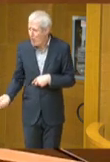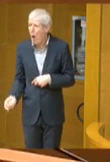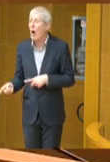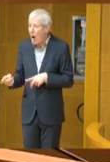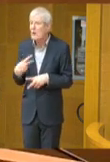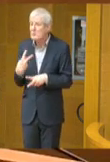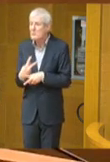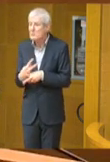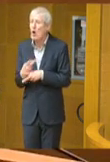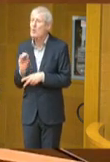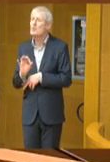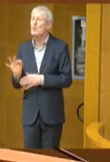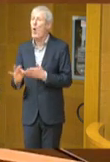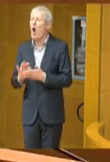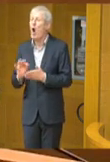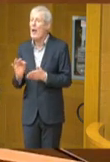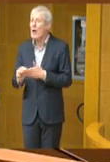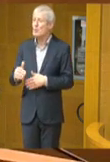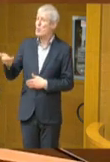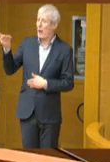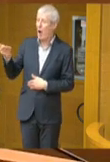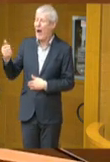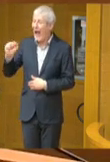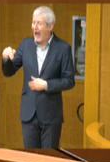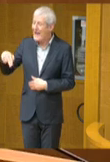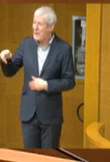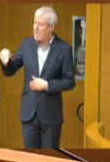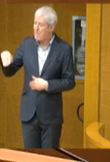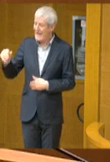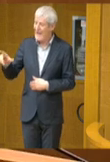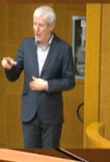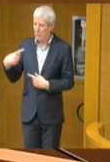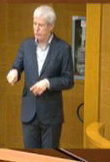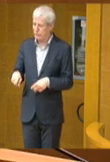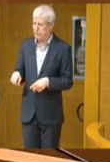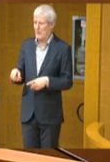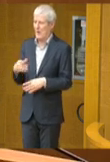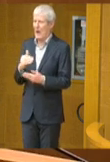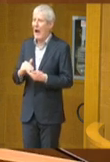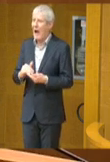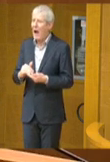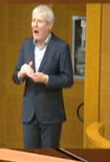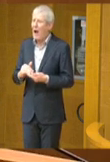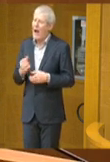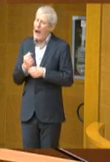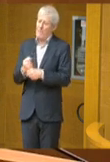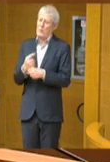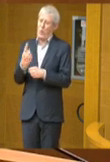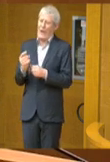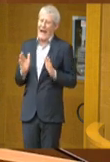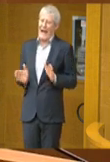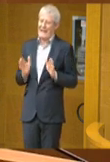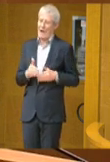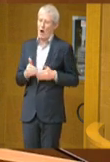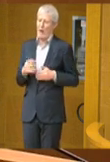superiore. L'ANIMIL, in quanto Associazione Nazionale fra Mutilati e Invalidi del Lavoro, rappresenta una categoria particolare di